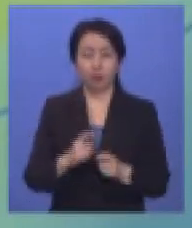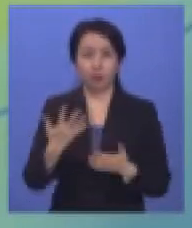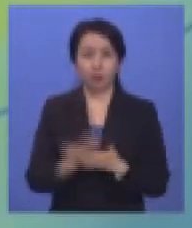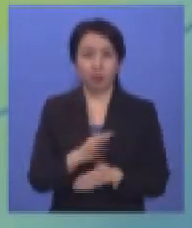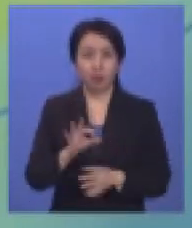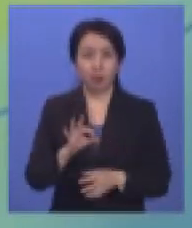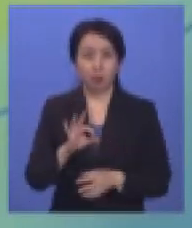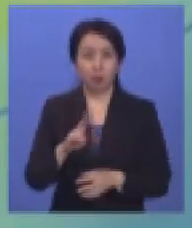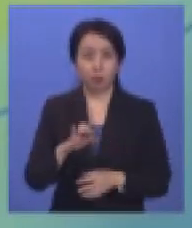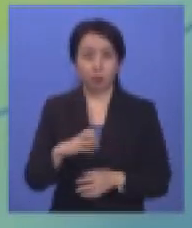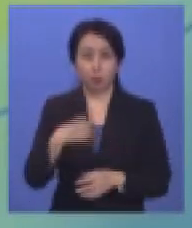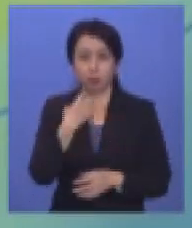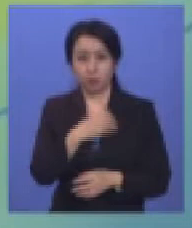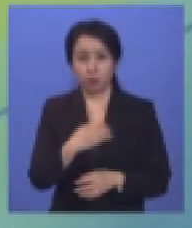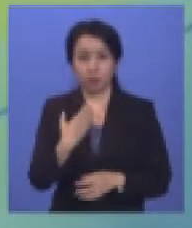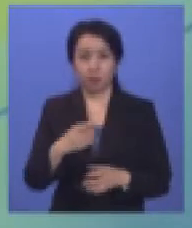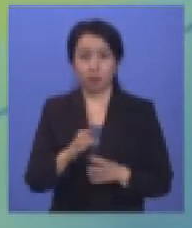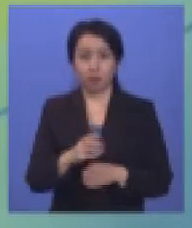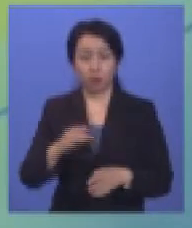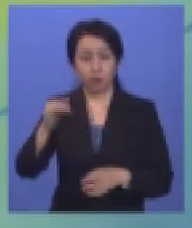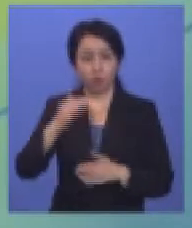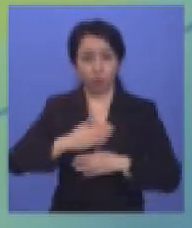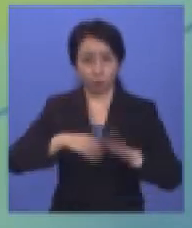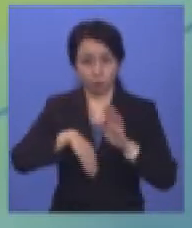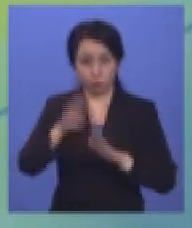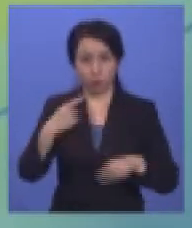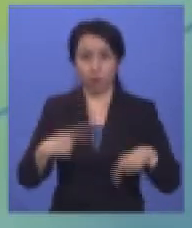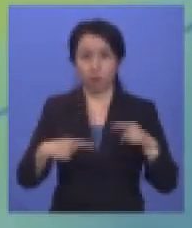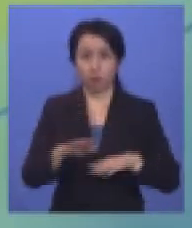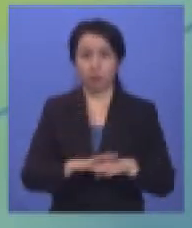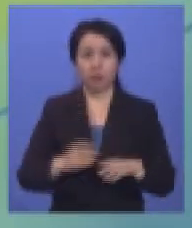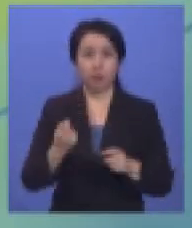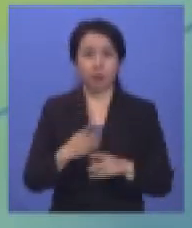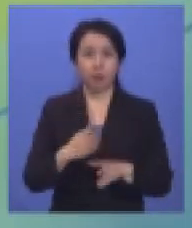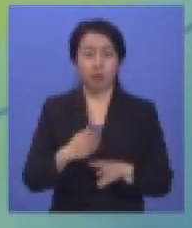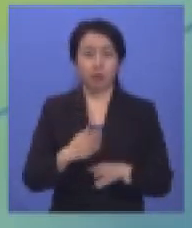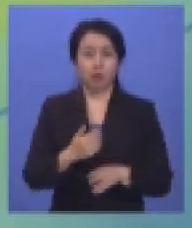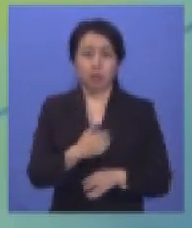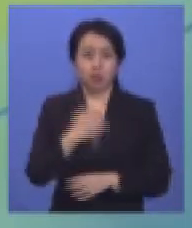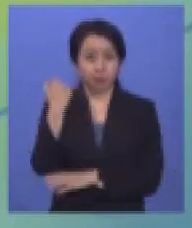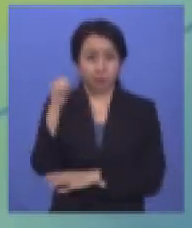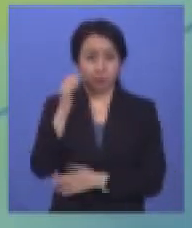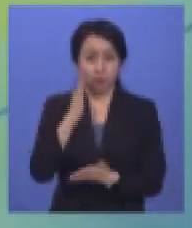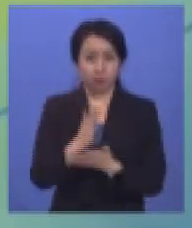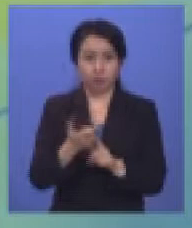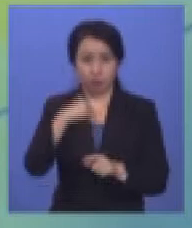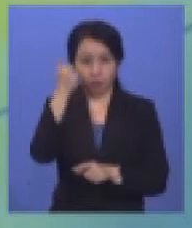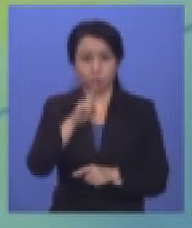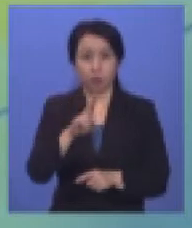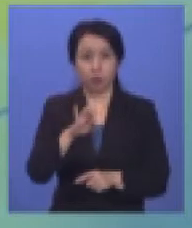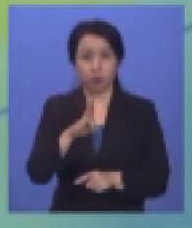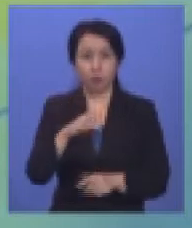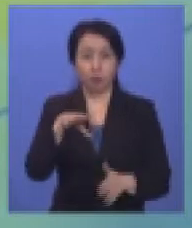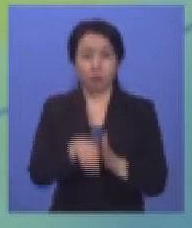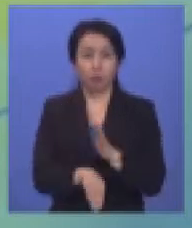заветные очки будет серьезное ведь соперник на голову превосходит наших футболистов тем не менее шансы на победу есть в этом году козлу жар